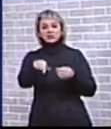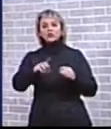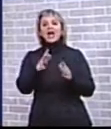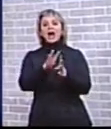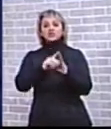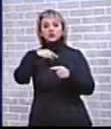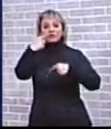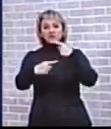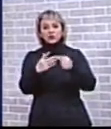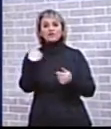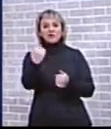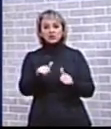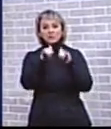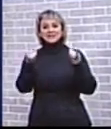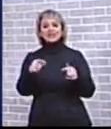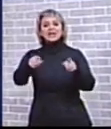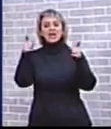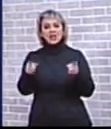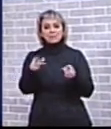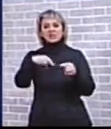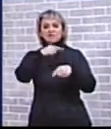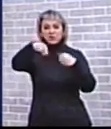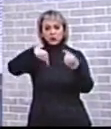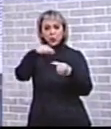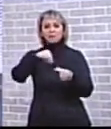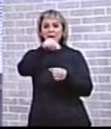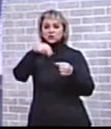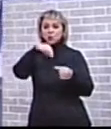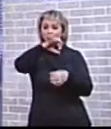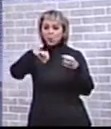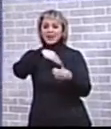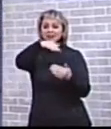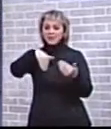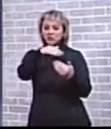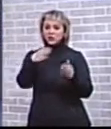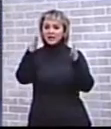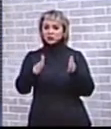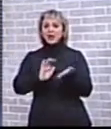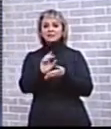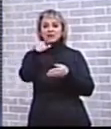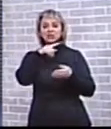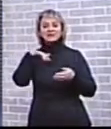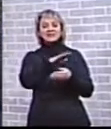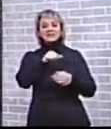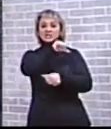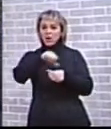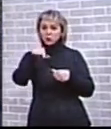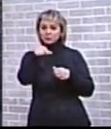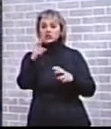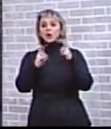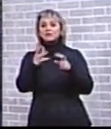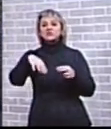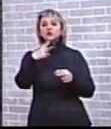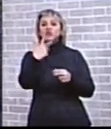очередной виток в вашем развитии. Километры витков порошковой проволоки наматывают на катушки и отправляют по России и за рубеж. Предприятию